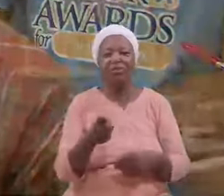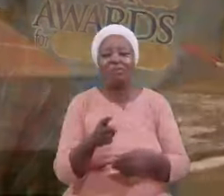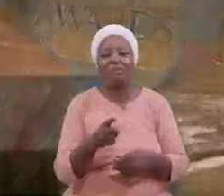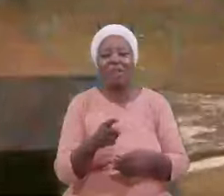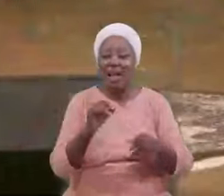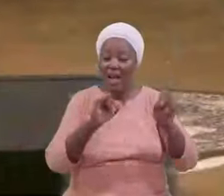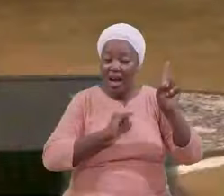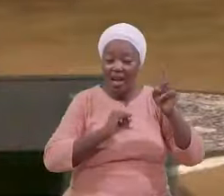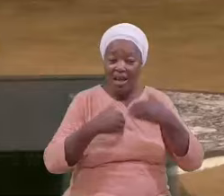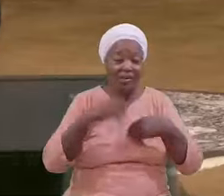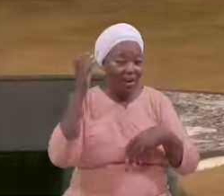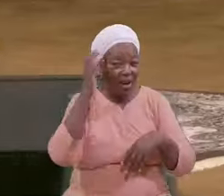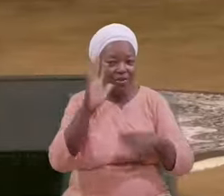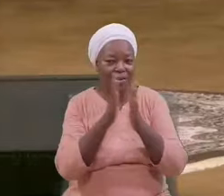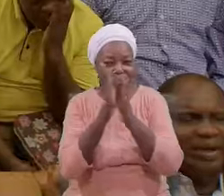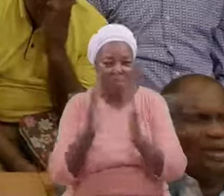ta prière.